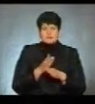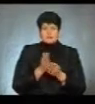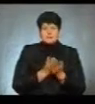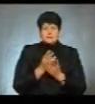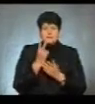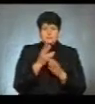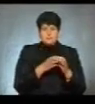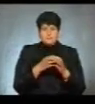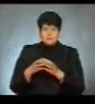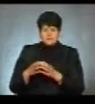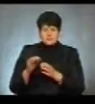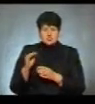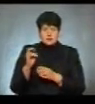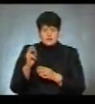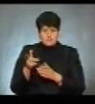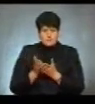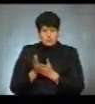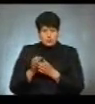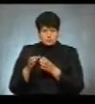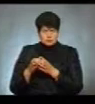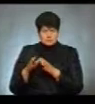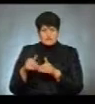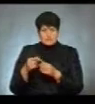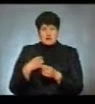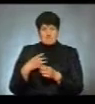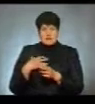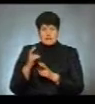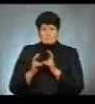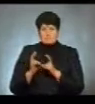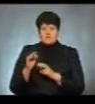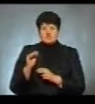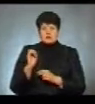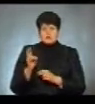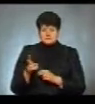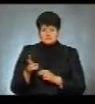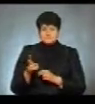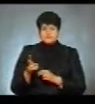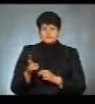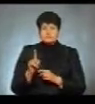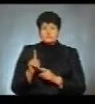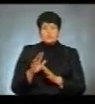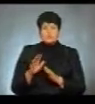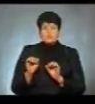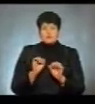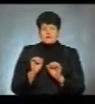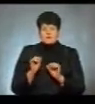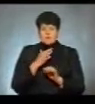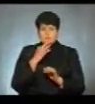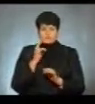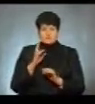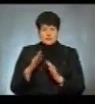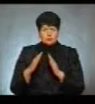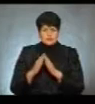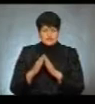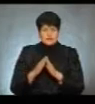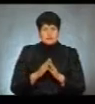складові. На житлові, це житлові послуги, це надають приватні підприємства ЖЕКи щодо управління багатоквартирним будинком,